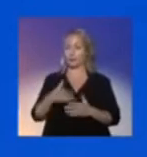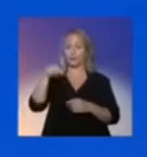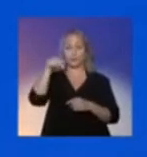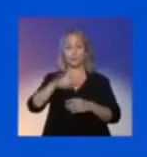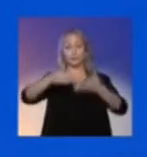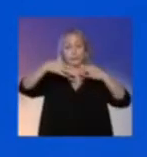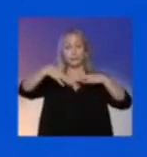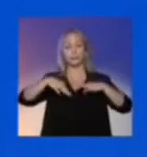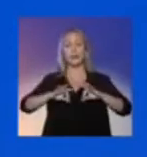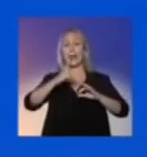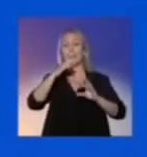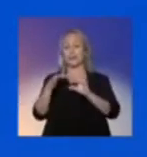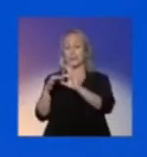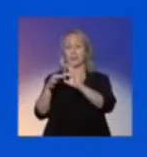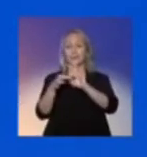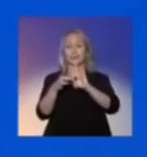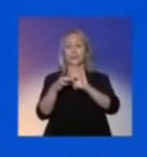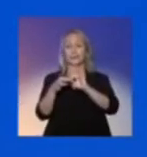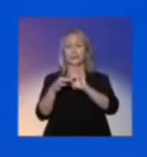στην αλυσίδα